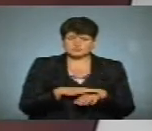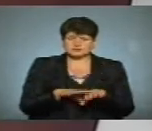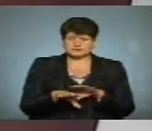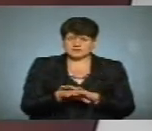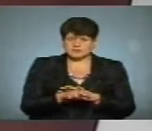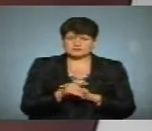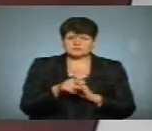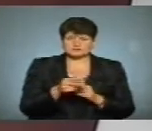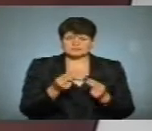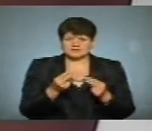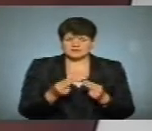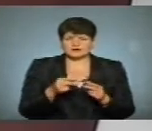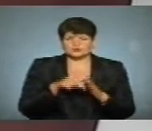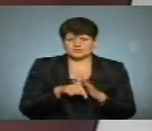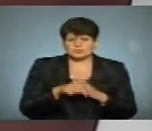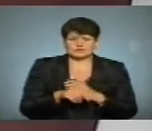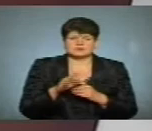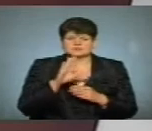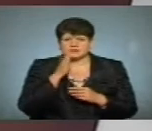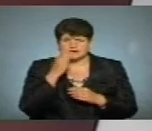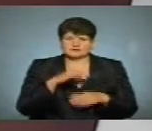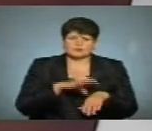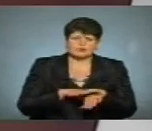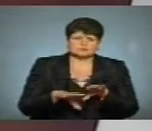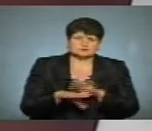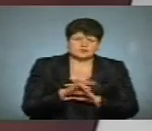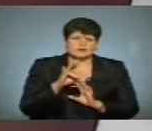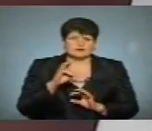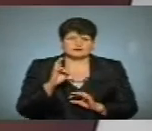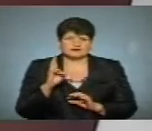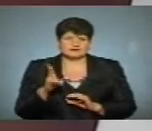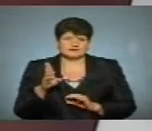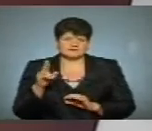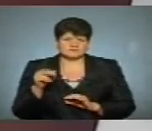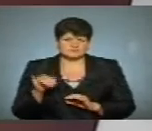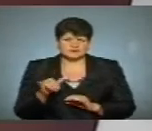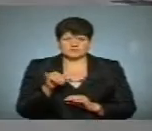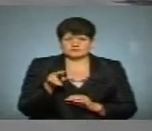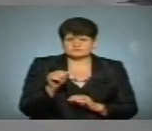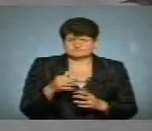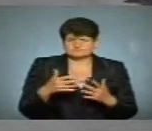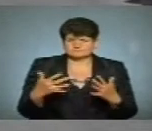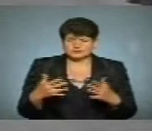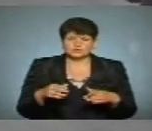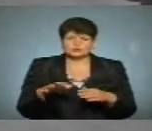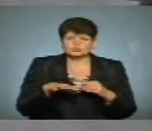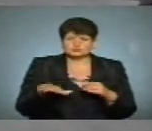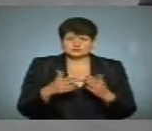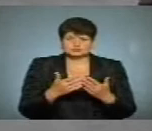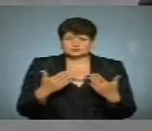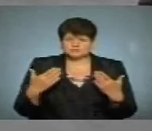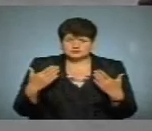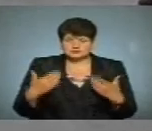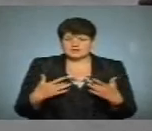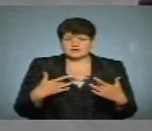упівців, НКВДистів, зрадників та полонених. Як відбуваються зйомки кліпу, бачила Марія Котенко. У дворі музею політичних